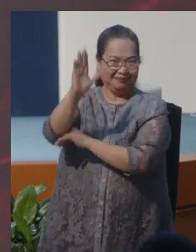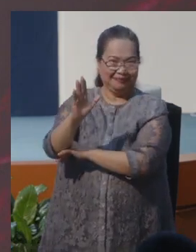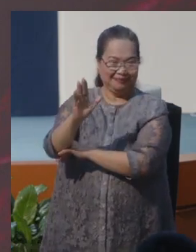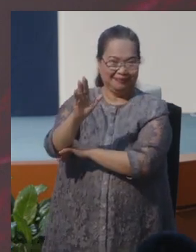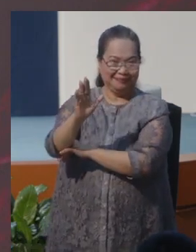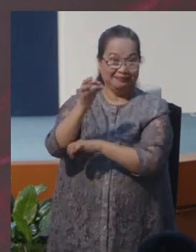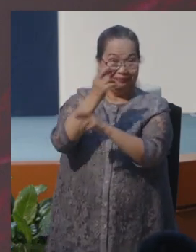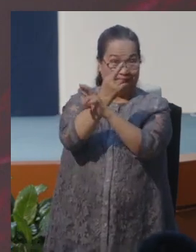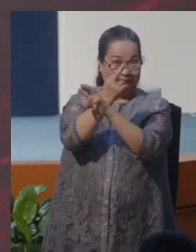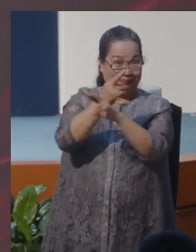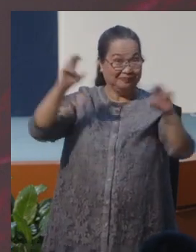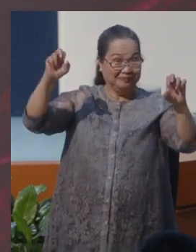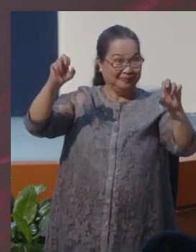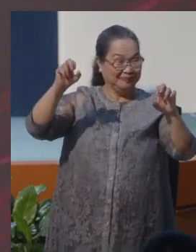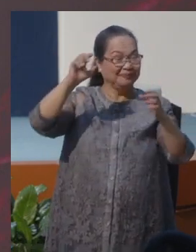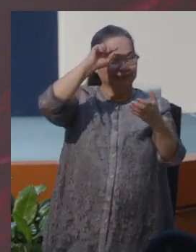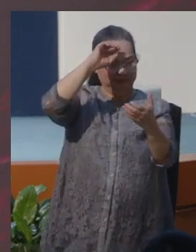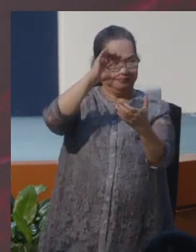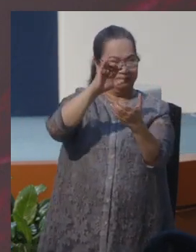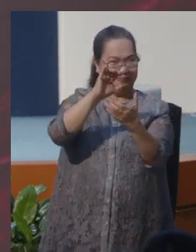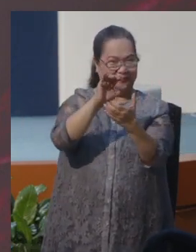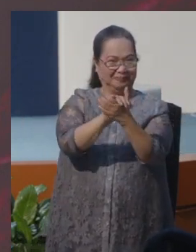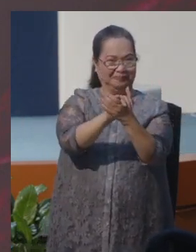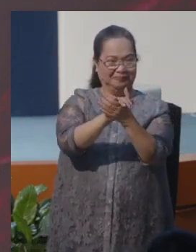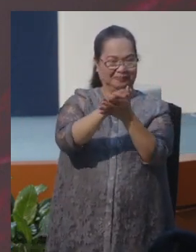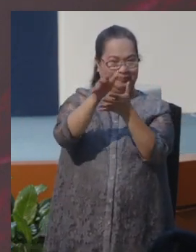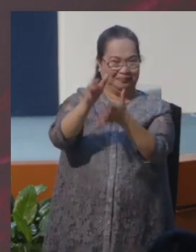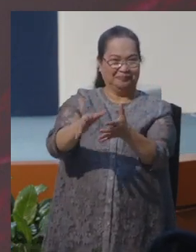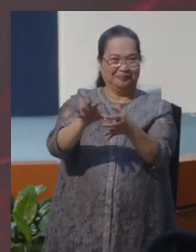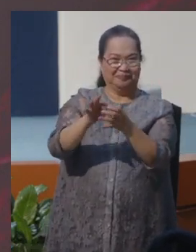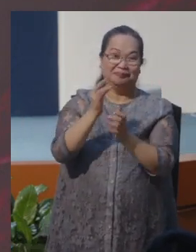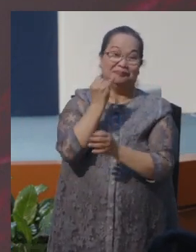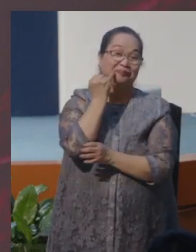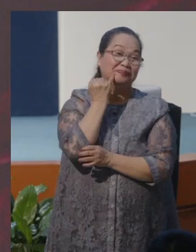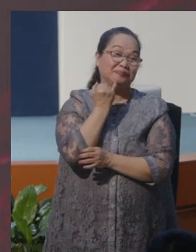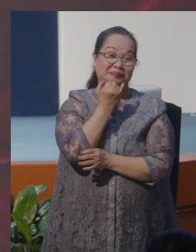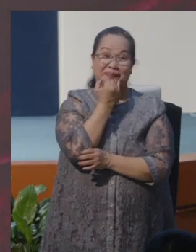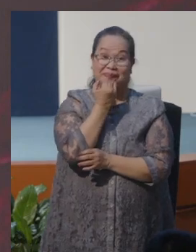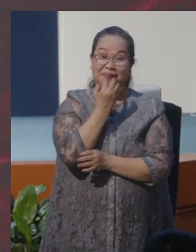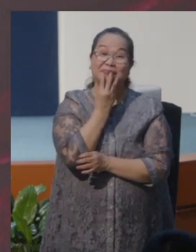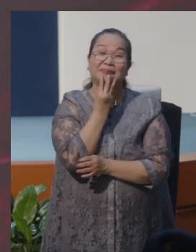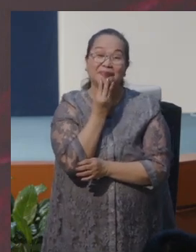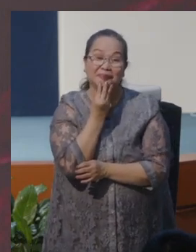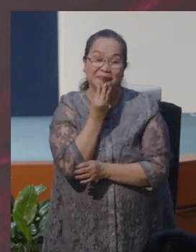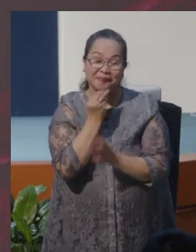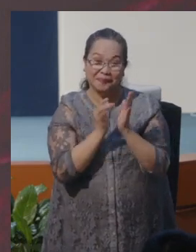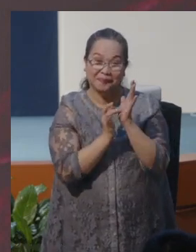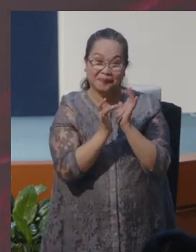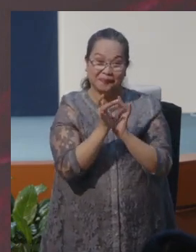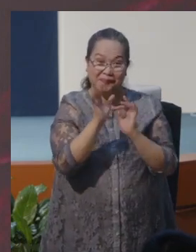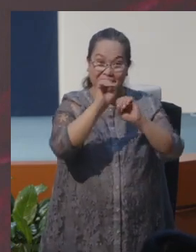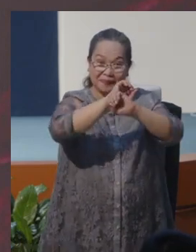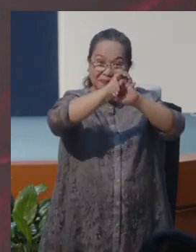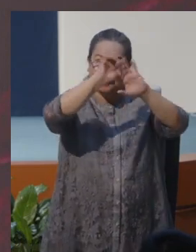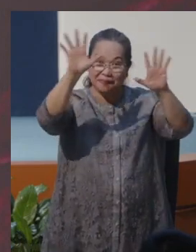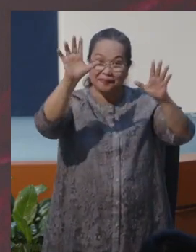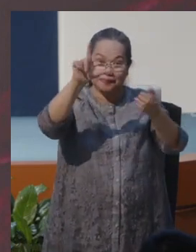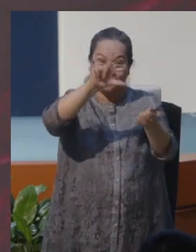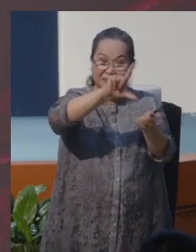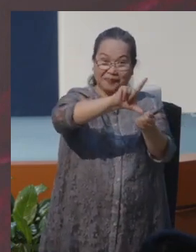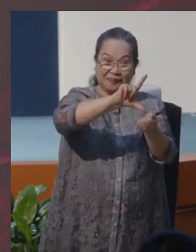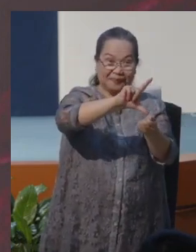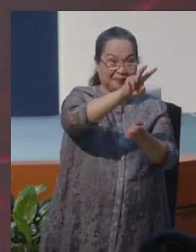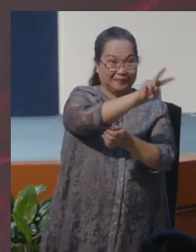the redeemed, believing remnant of Jews. Jesus made that connection clear in Luke